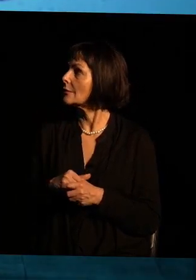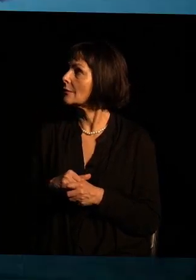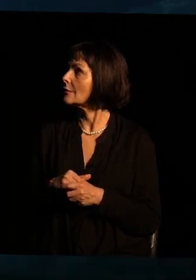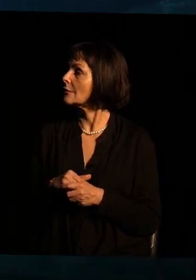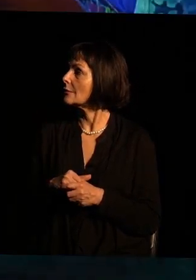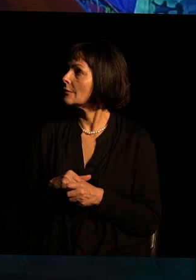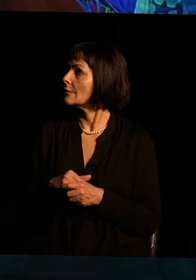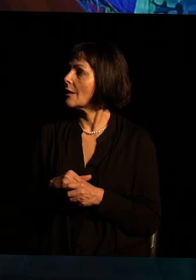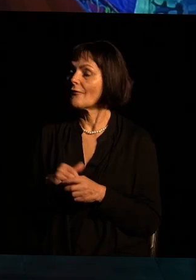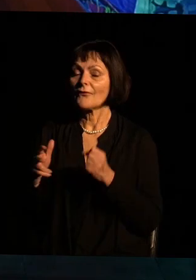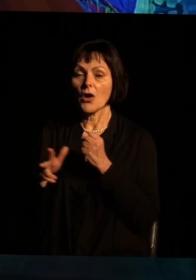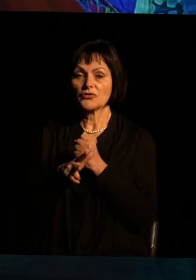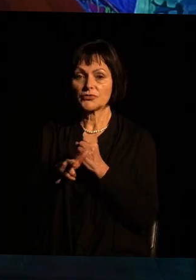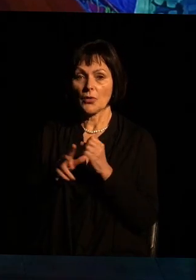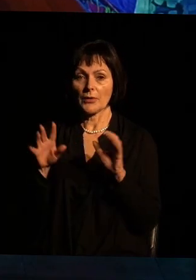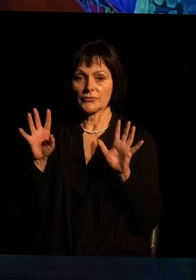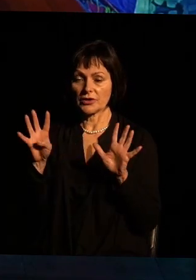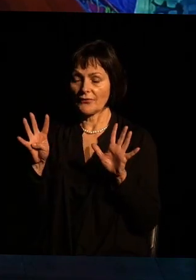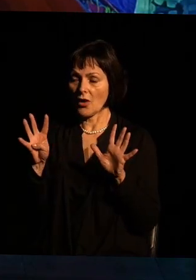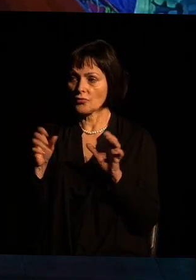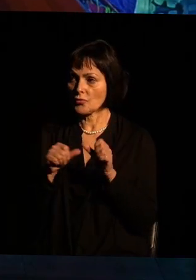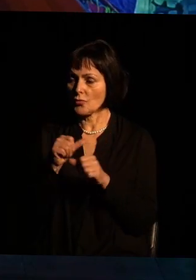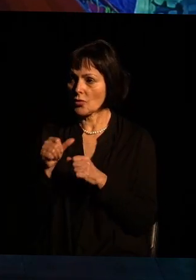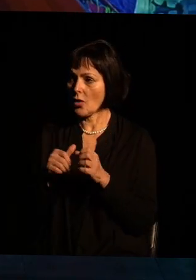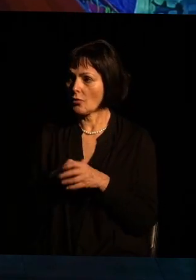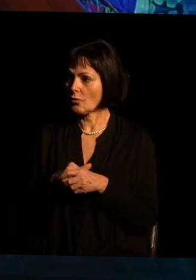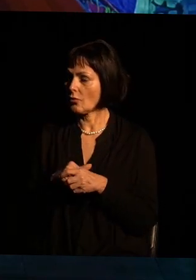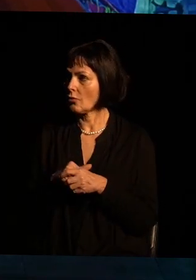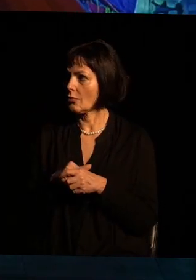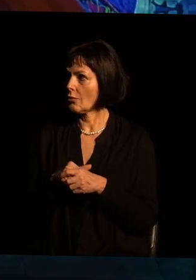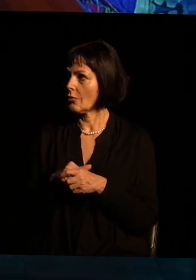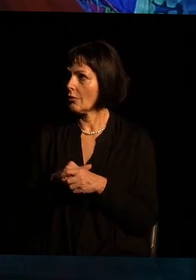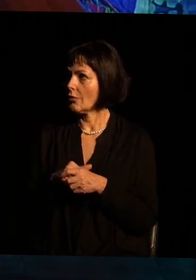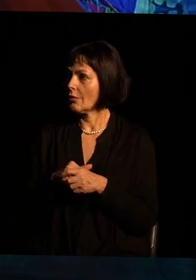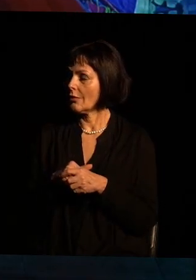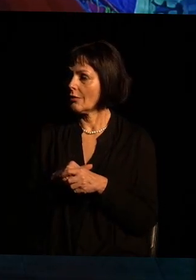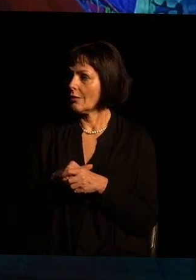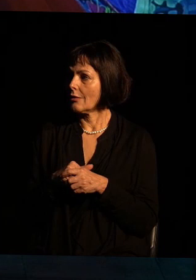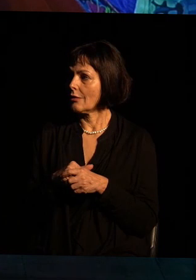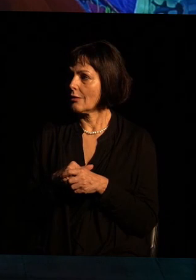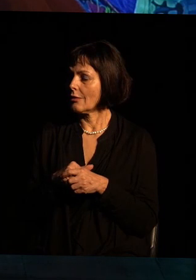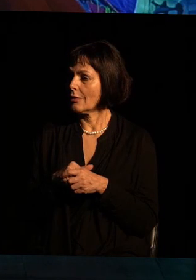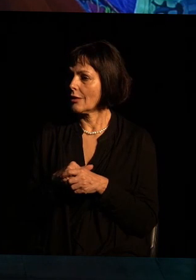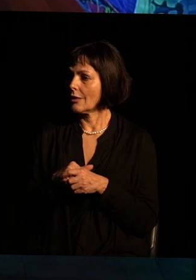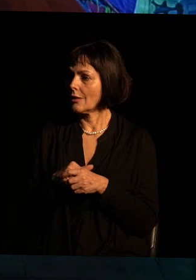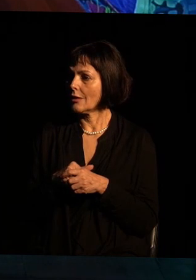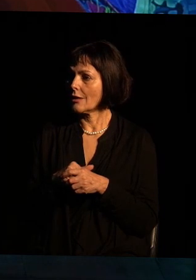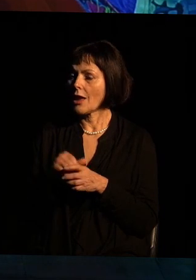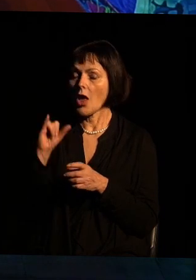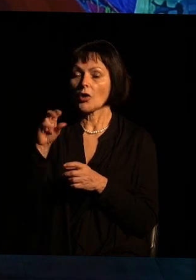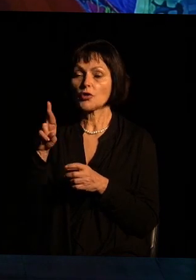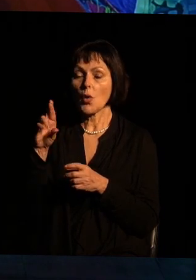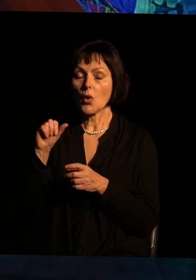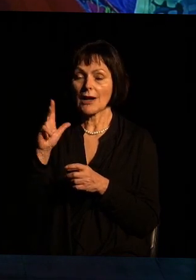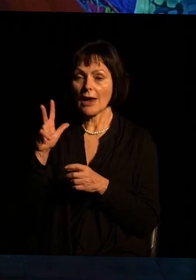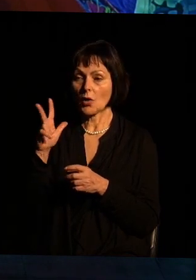Natomiast no w 89 roku no tutaj zwróciłeś z Jurkiem, z którym de facto wtedy